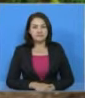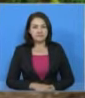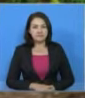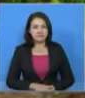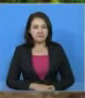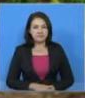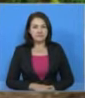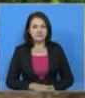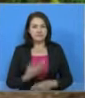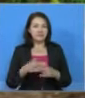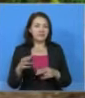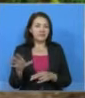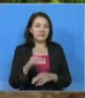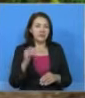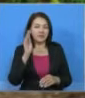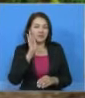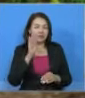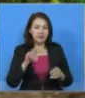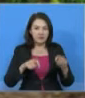Сосын енді бұлардың бәрі суармалы,